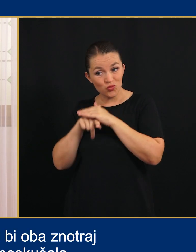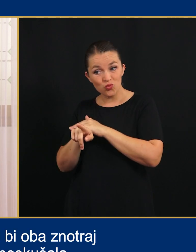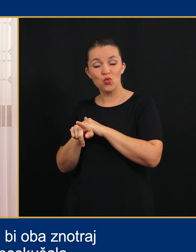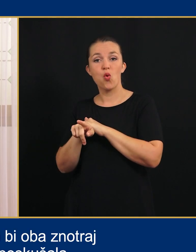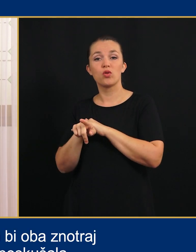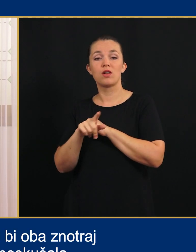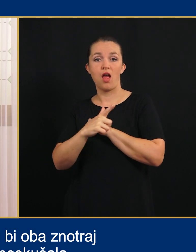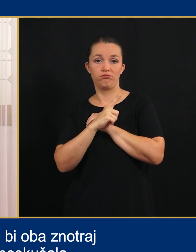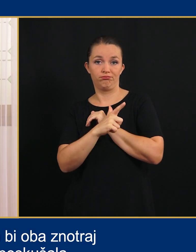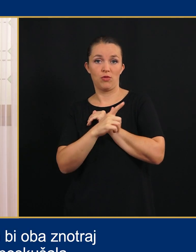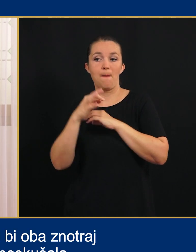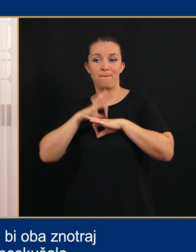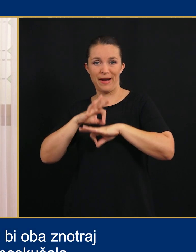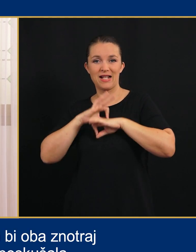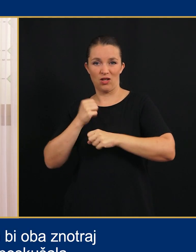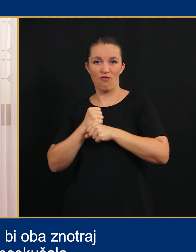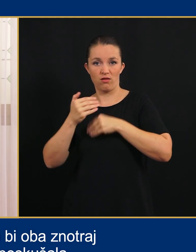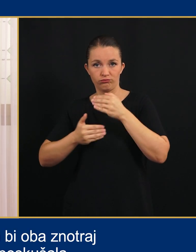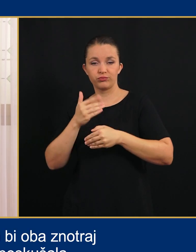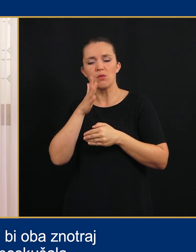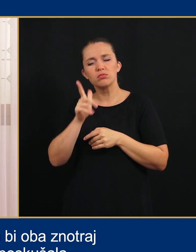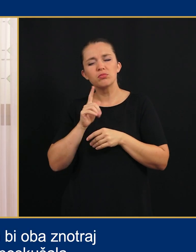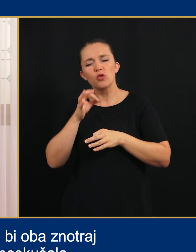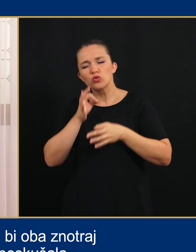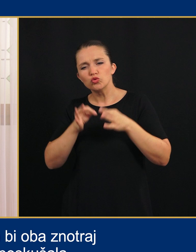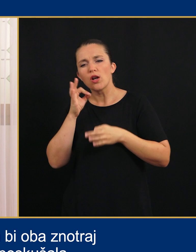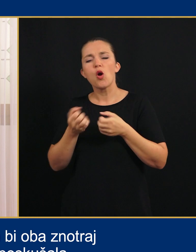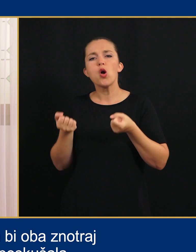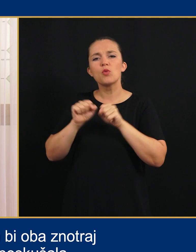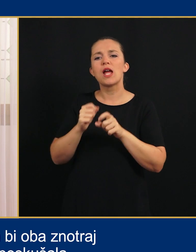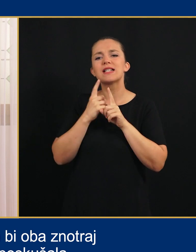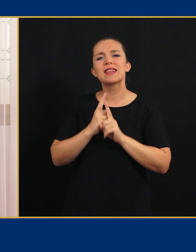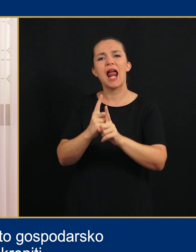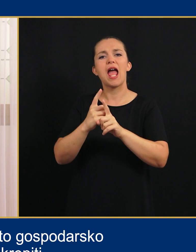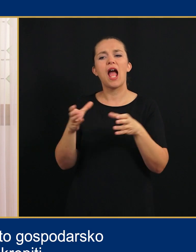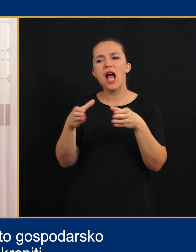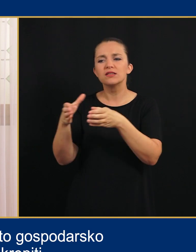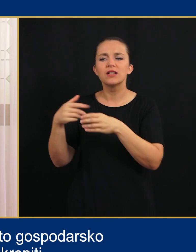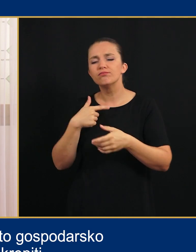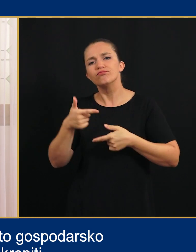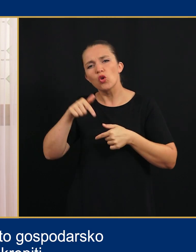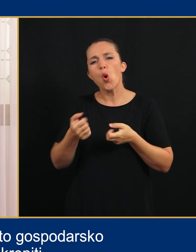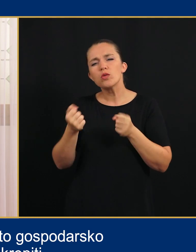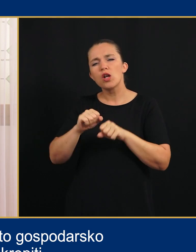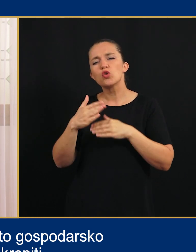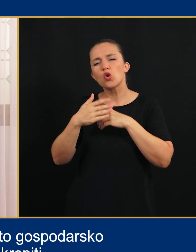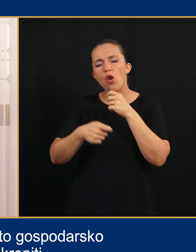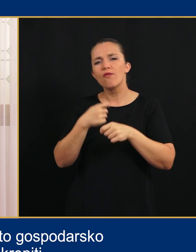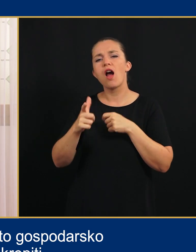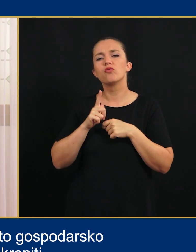se o tem, da bi oba znotraj najinega predsedovanja poskušala z gospodarskimi delegacijami